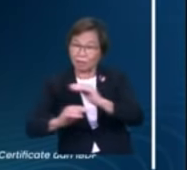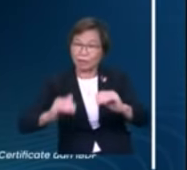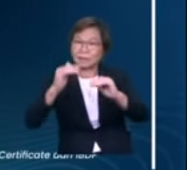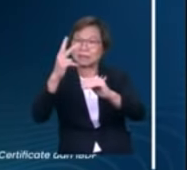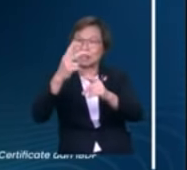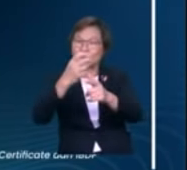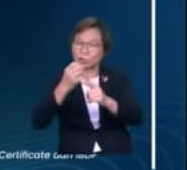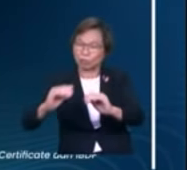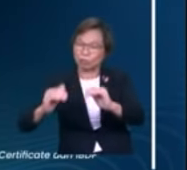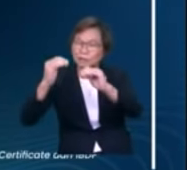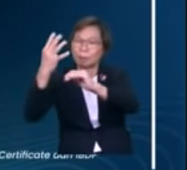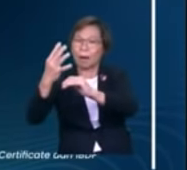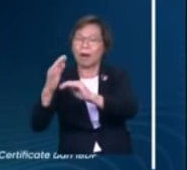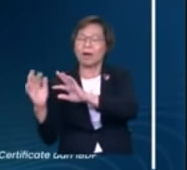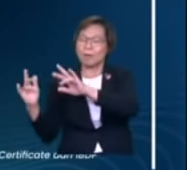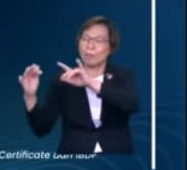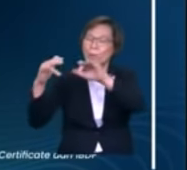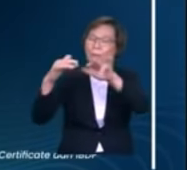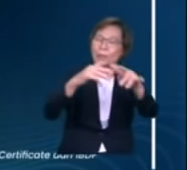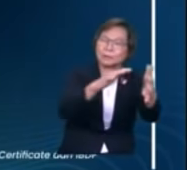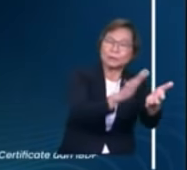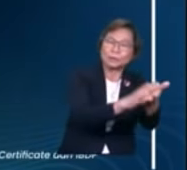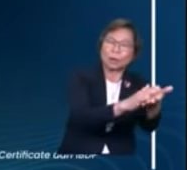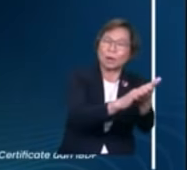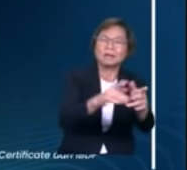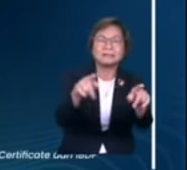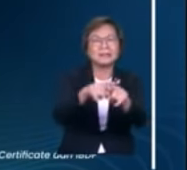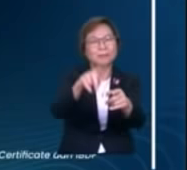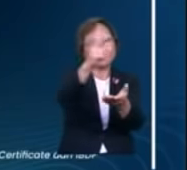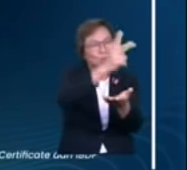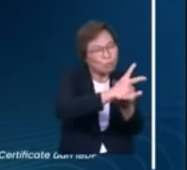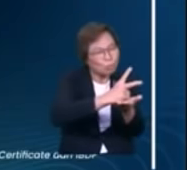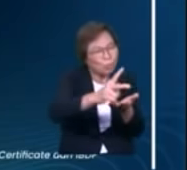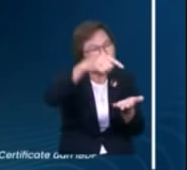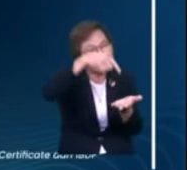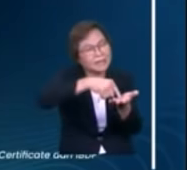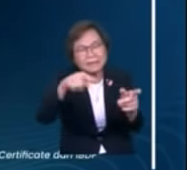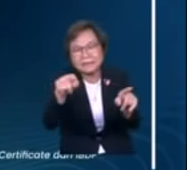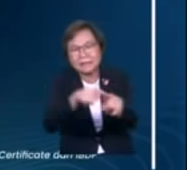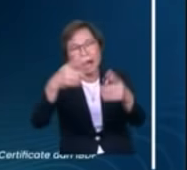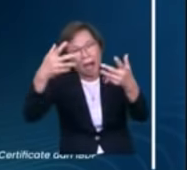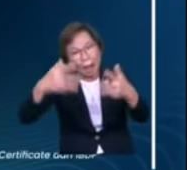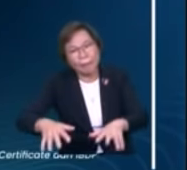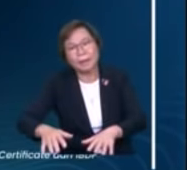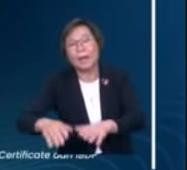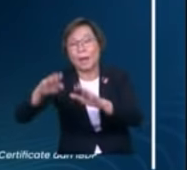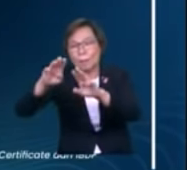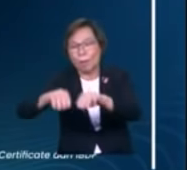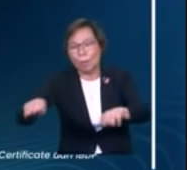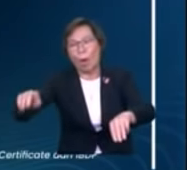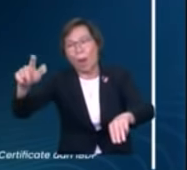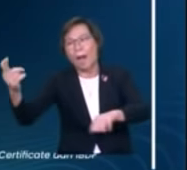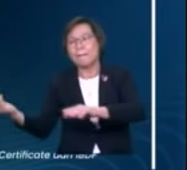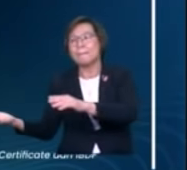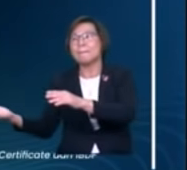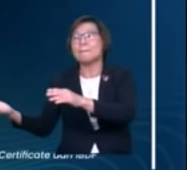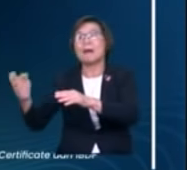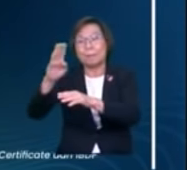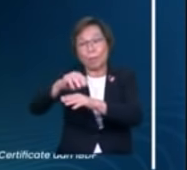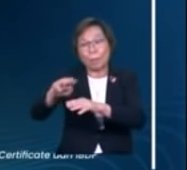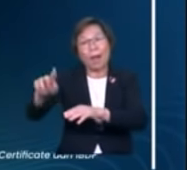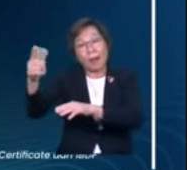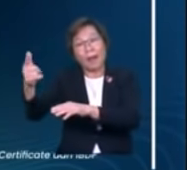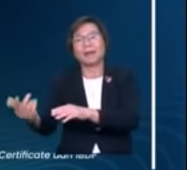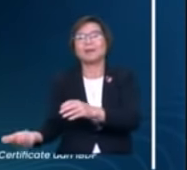fase 4 ke kehadirannya ada sama untuk tempoh dua minggu ini sebelum kita bawa masuk murid-murid lain ke